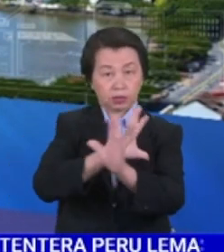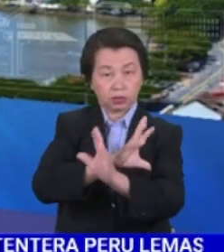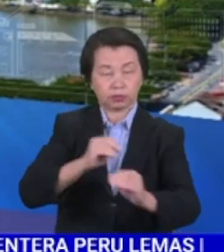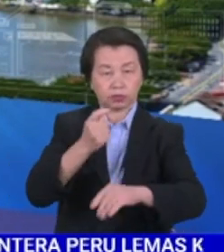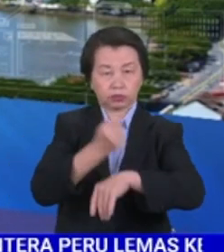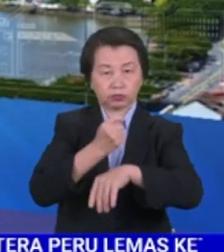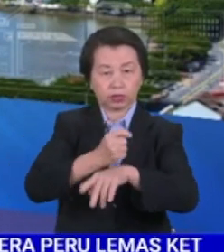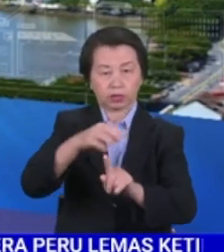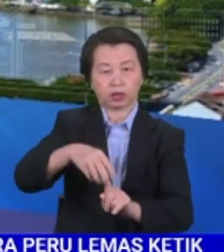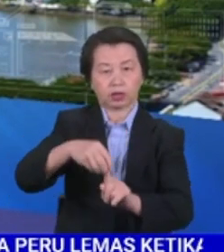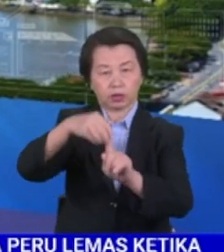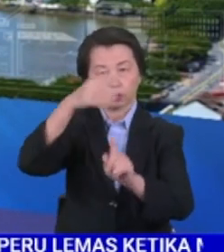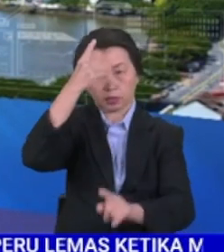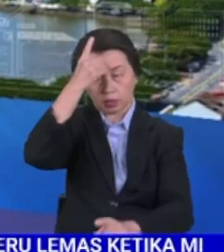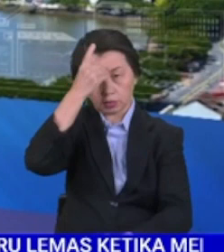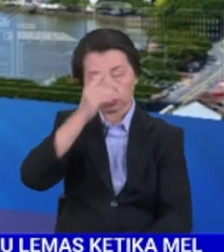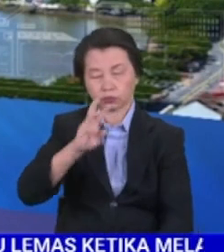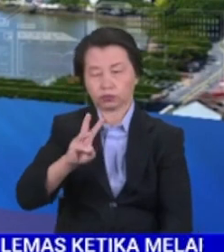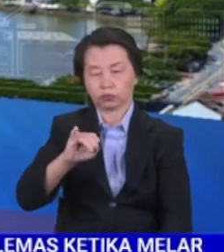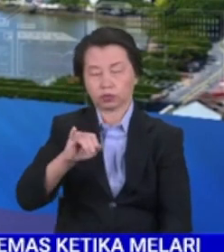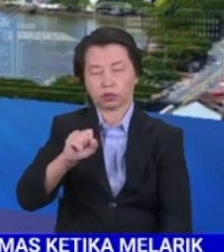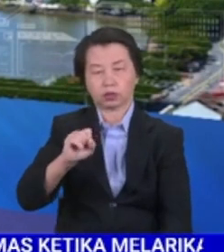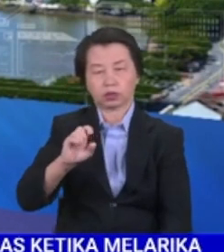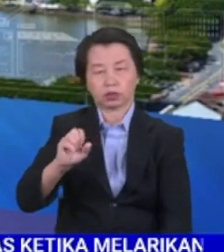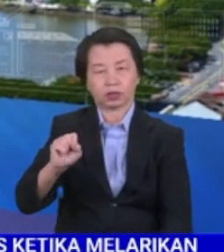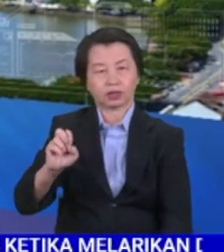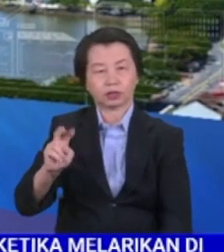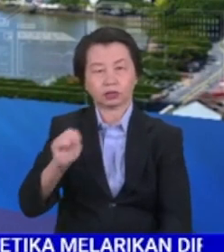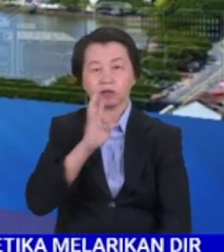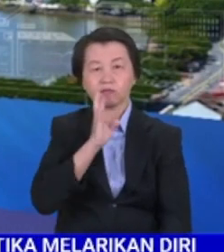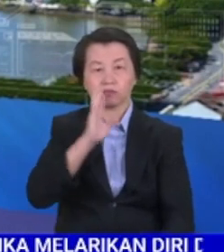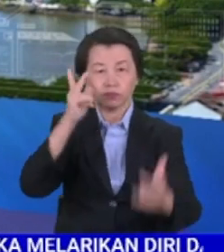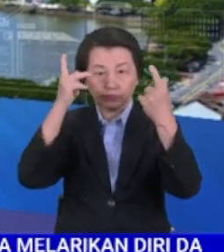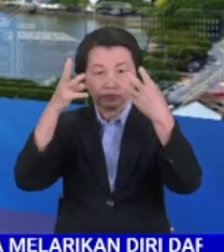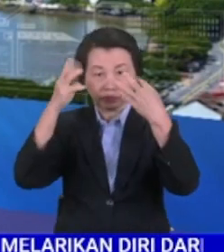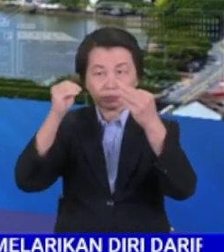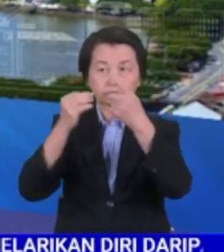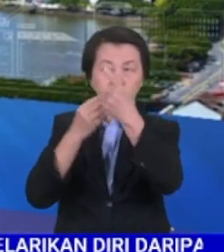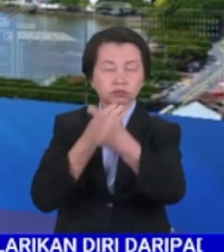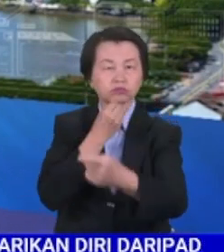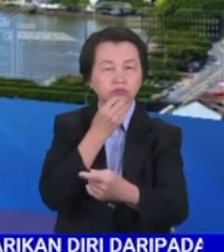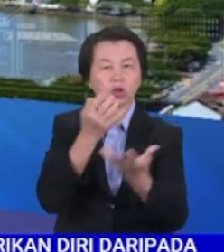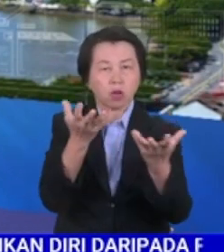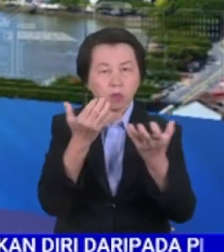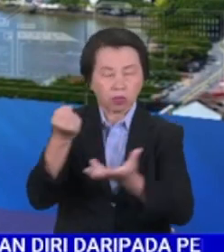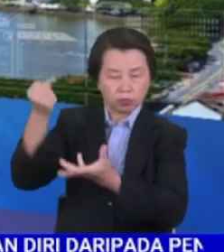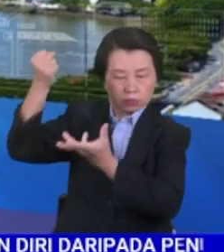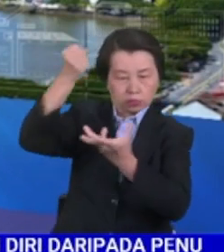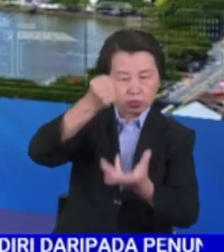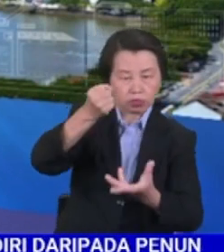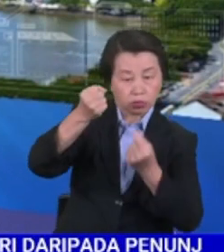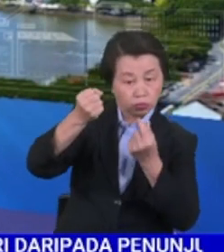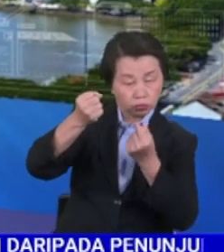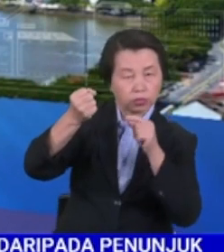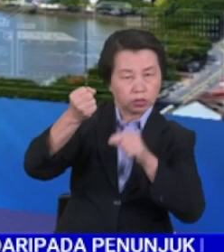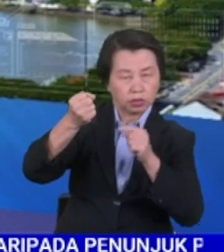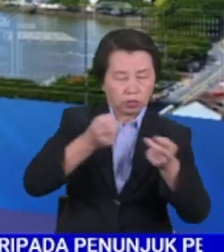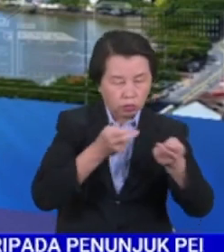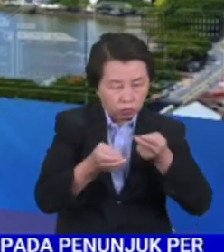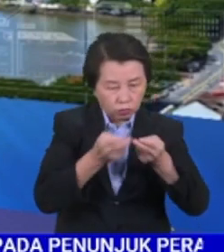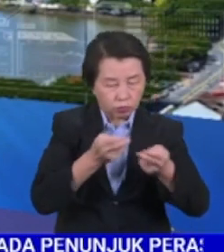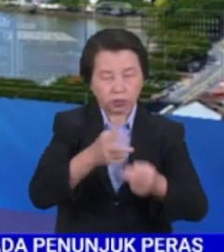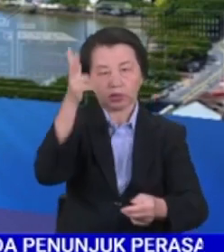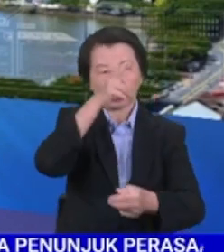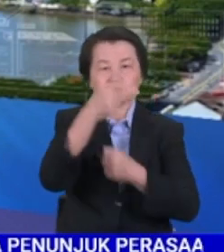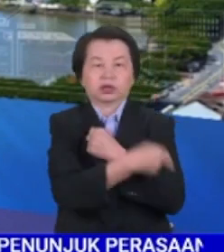dan Tugas-Tugas Khas, Dato' Wilson Ugak Kumbong berkata Perdana Menteri Dato' Sri Anwar Ibrahim mahu peruntukan tersebut diuruskan